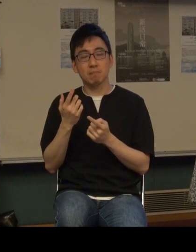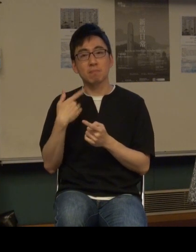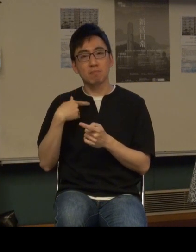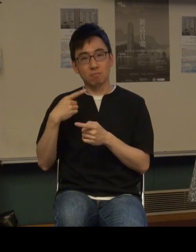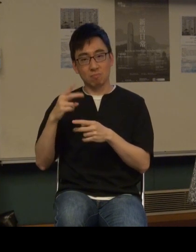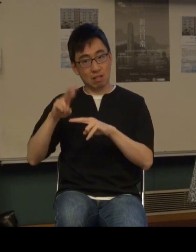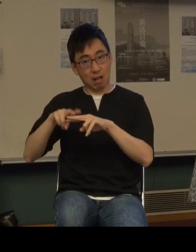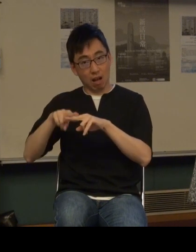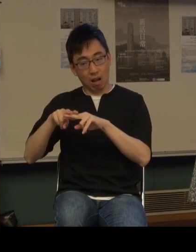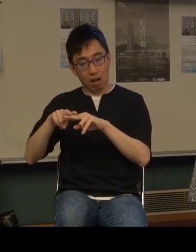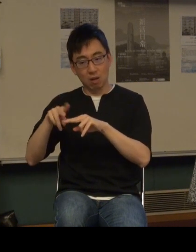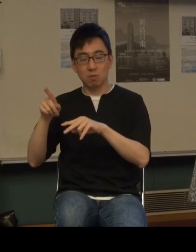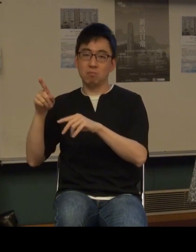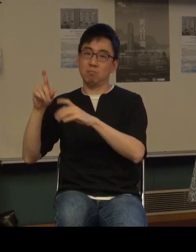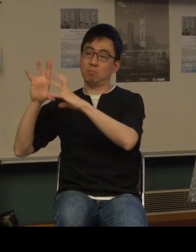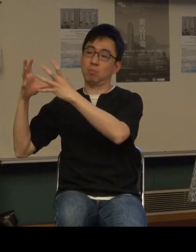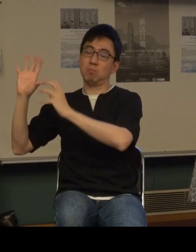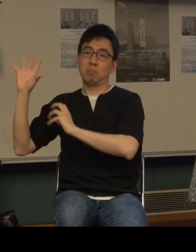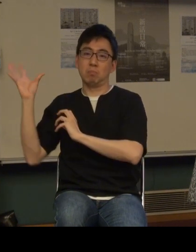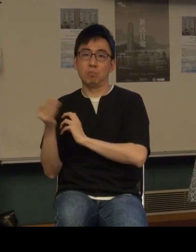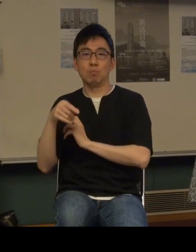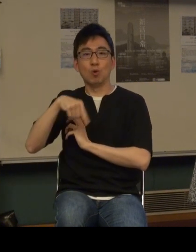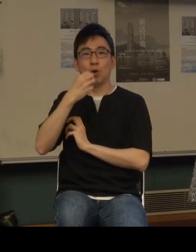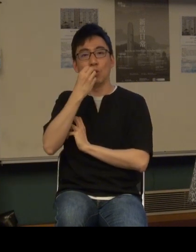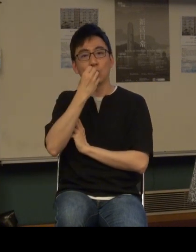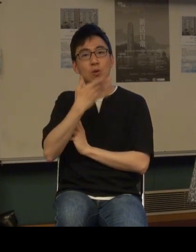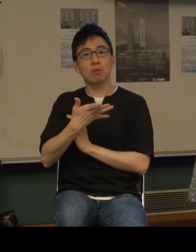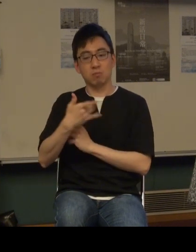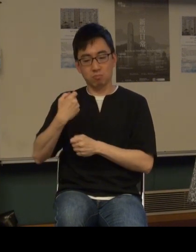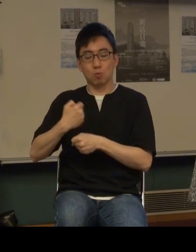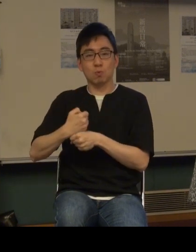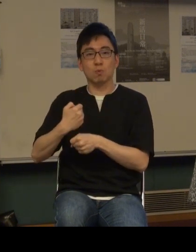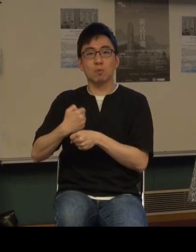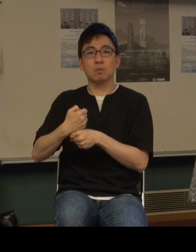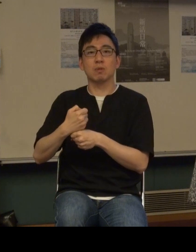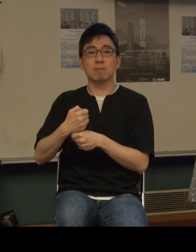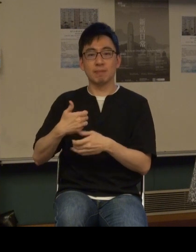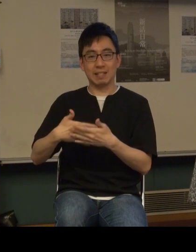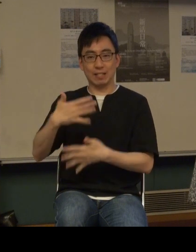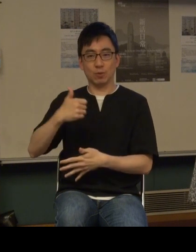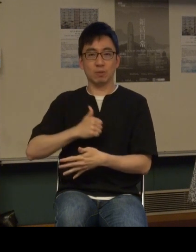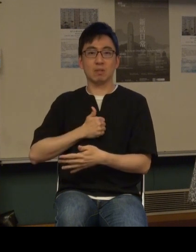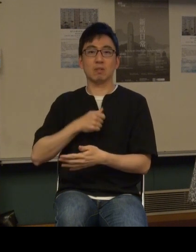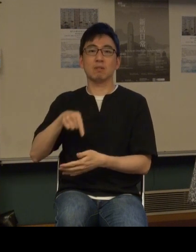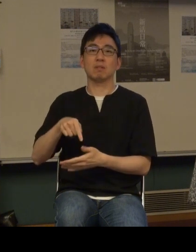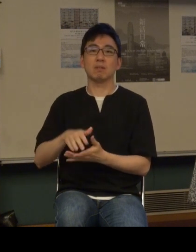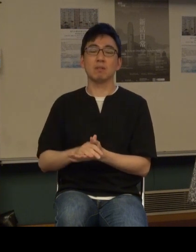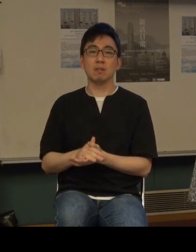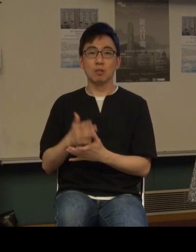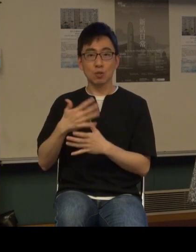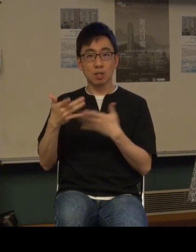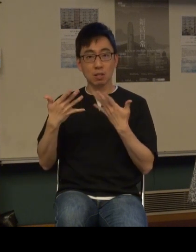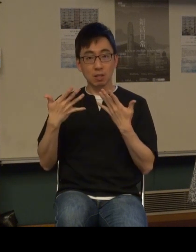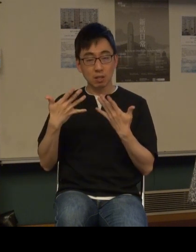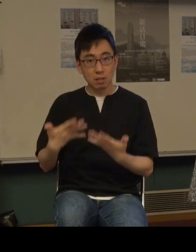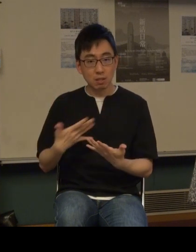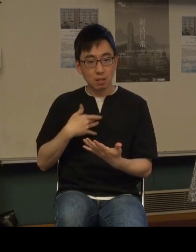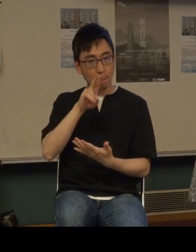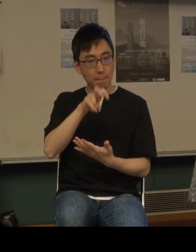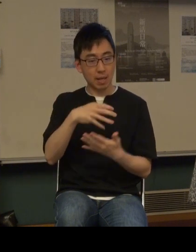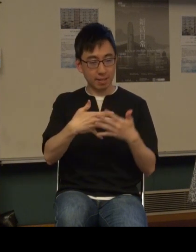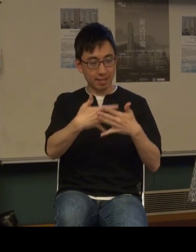國內咧一批嘅建築師就落咗嚟香港，喺香港執業。咁即係話咧，其實咧，我哋而家睇到嘅建築物